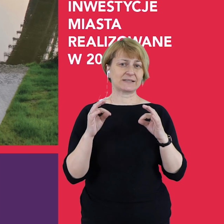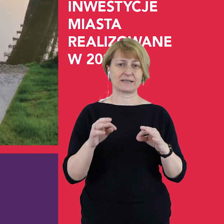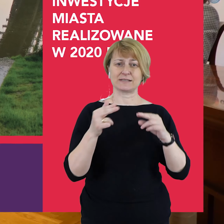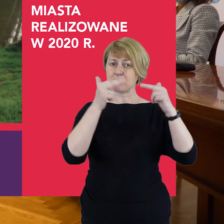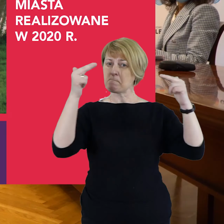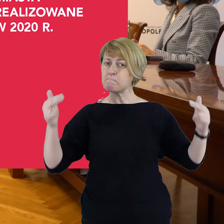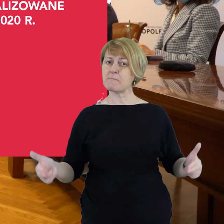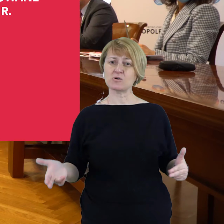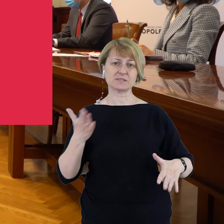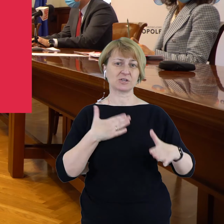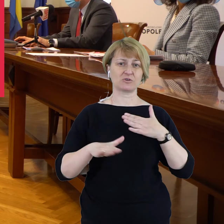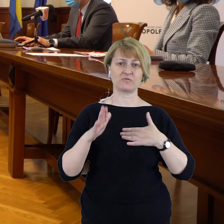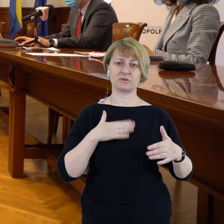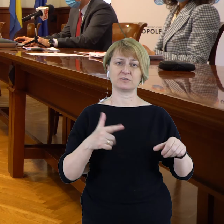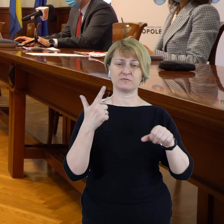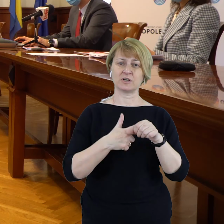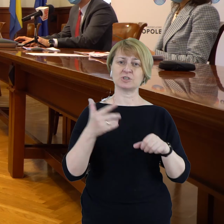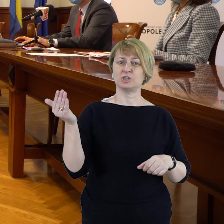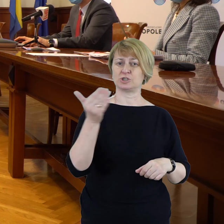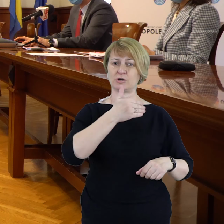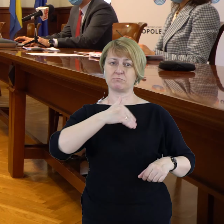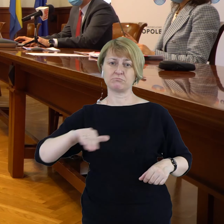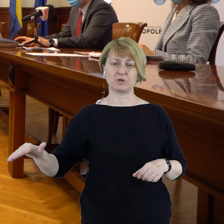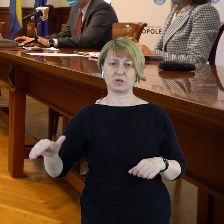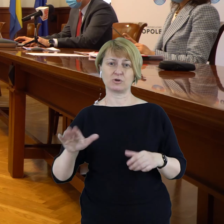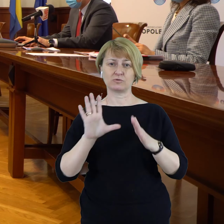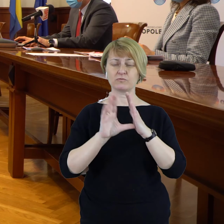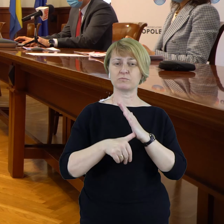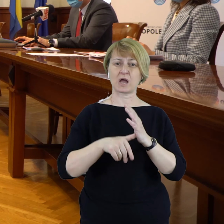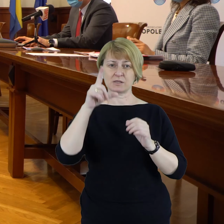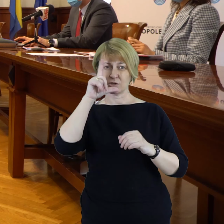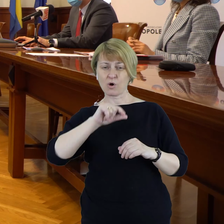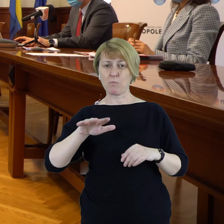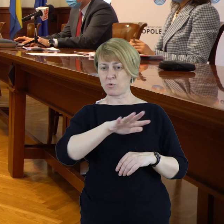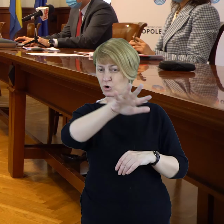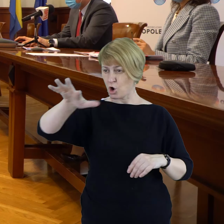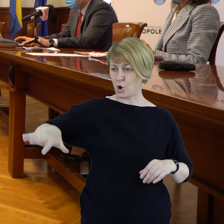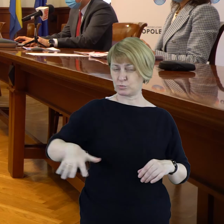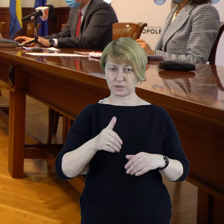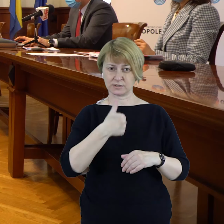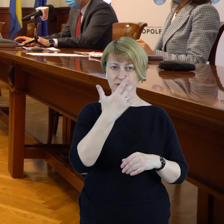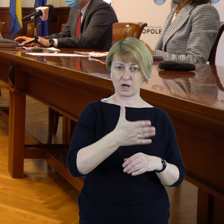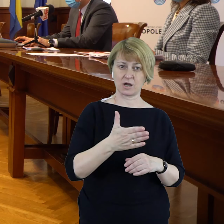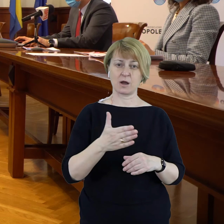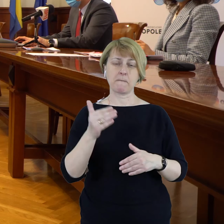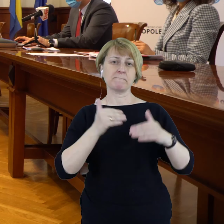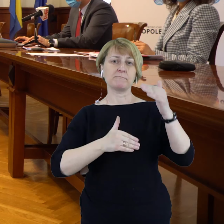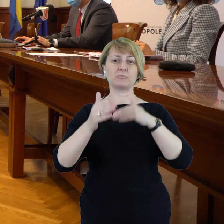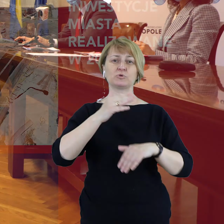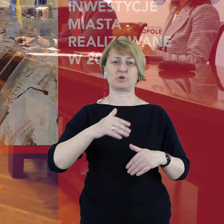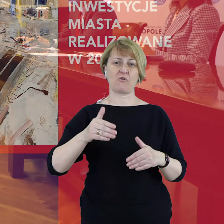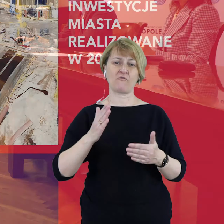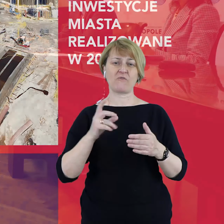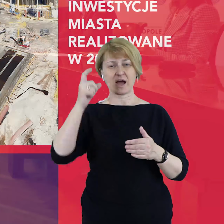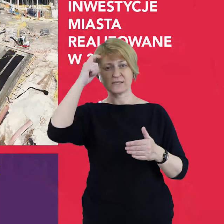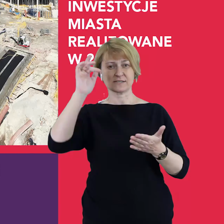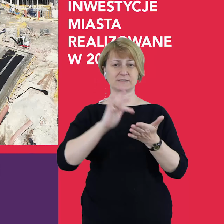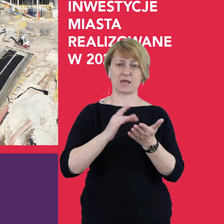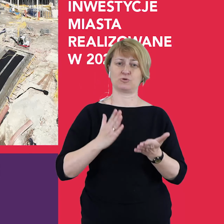Jest w tej chwili obiekt, który cieszy, 20 milionów środki z aglomeracji opolskiej. Budowa Centrum